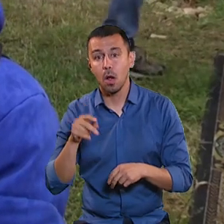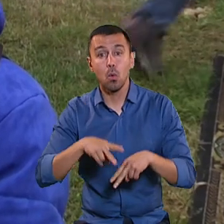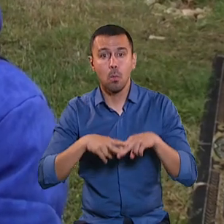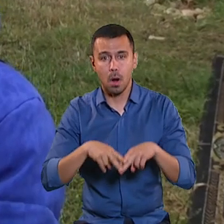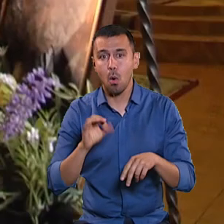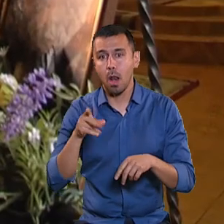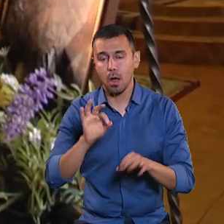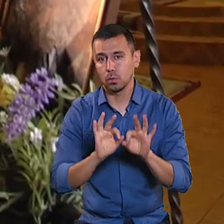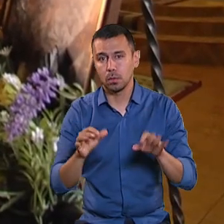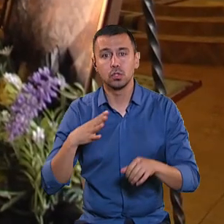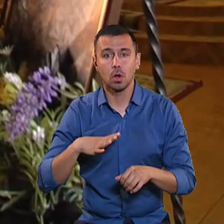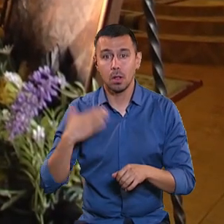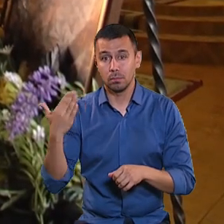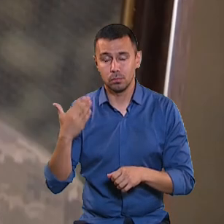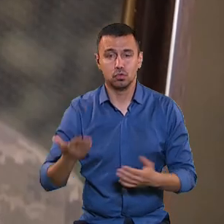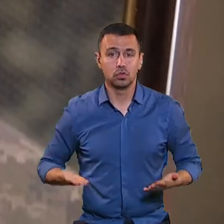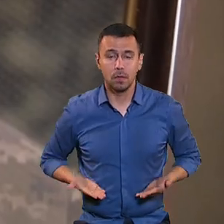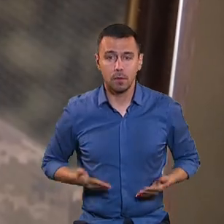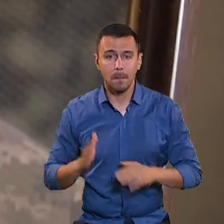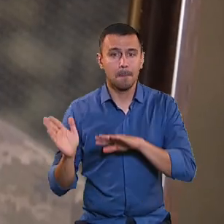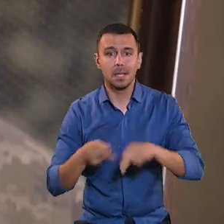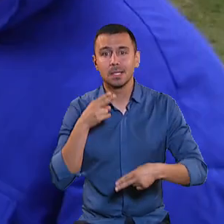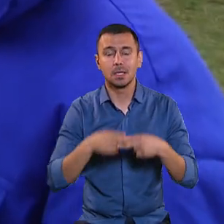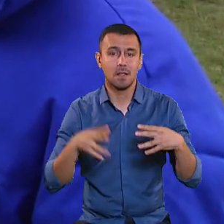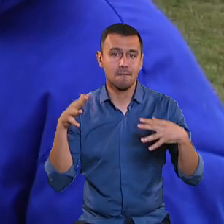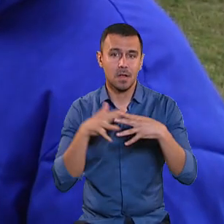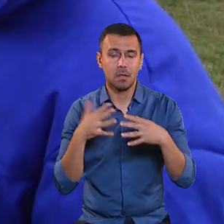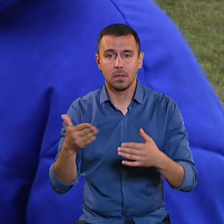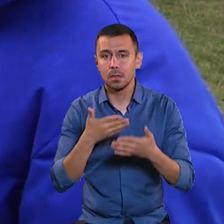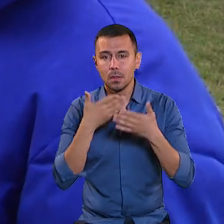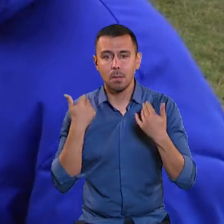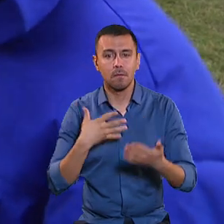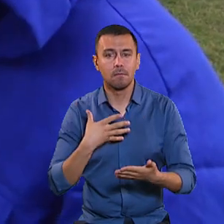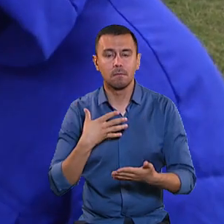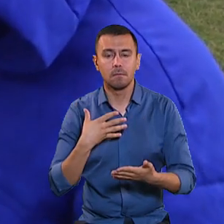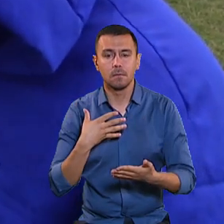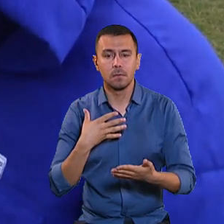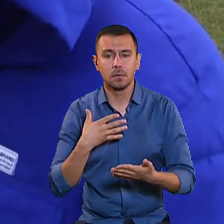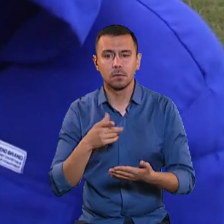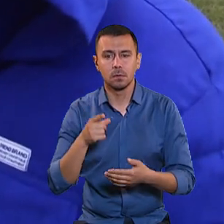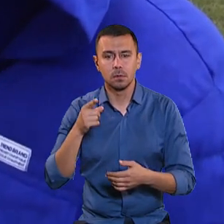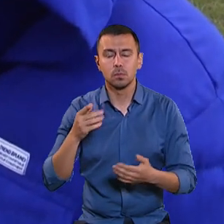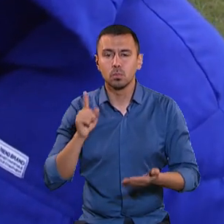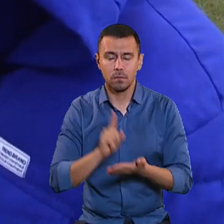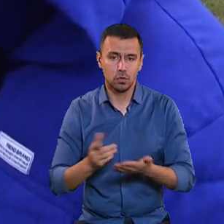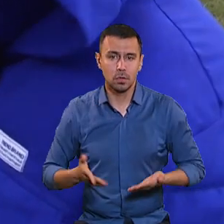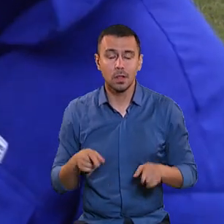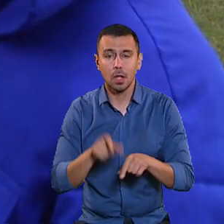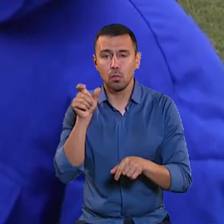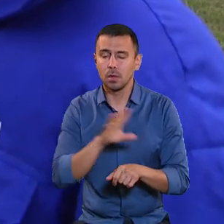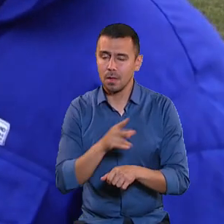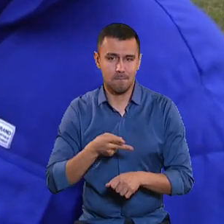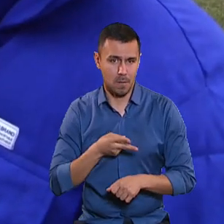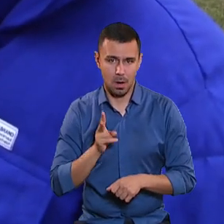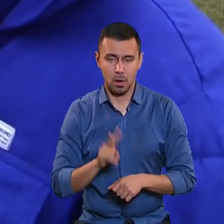розповідає чекали Дмитра живим після закінчення війни він не мавсяги мавжити такі люди не вмирають